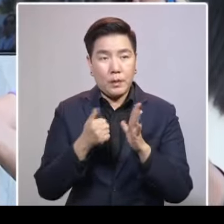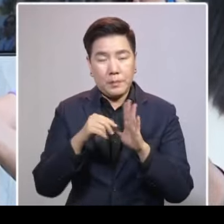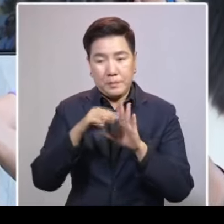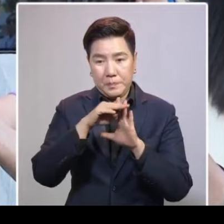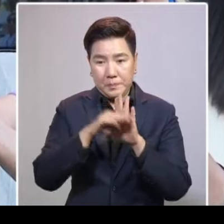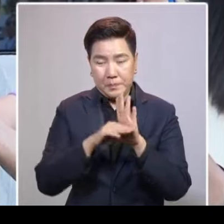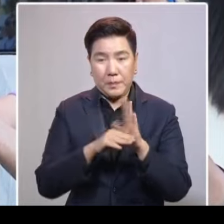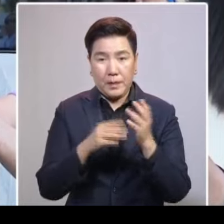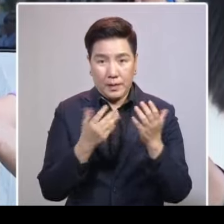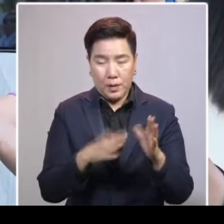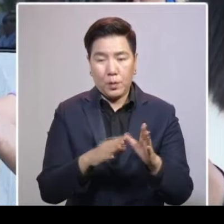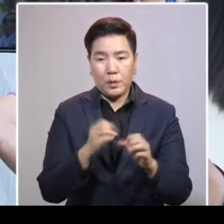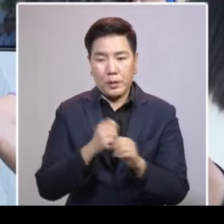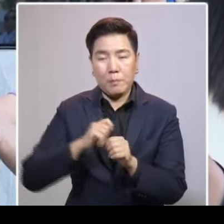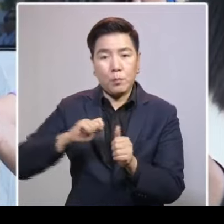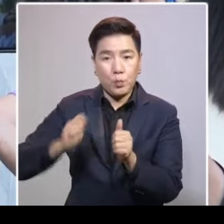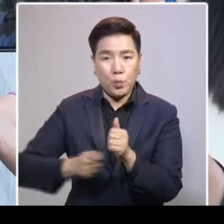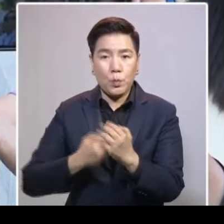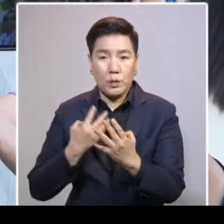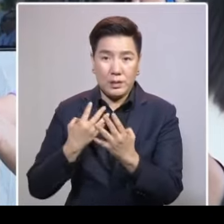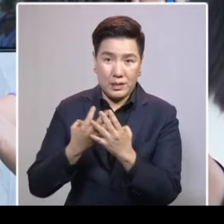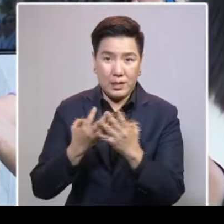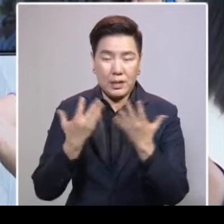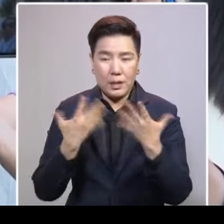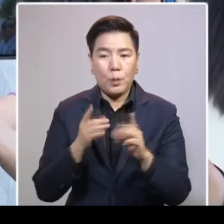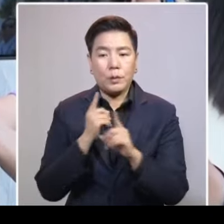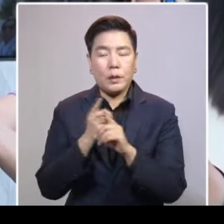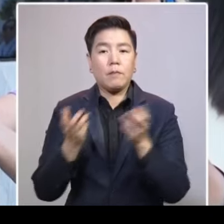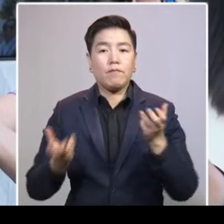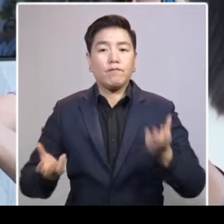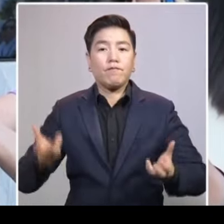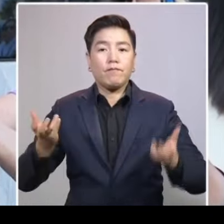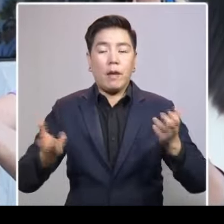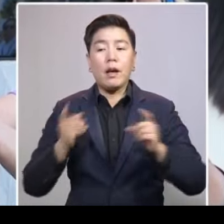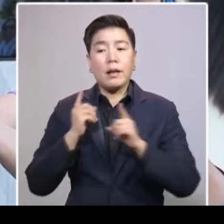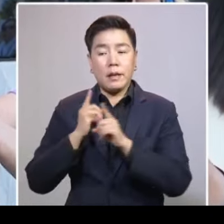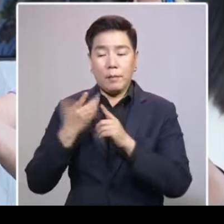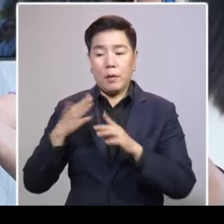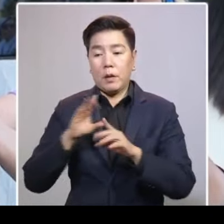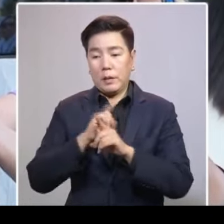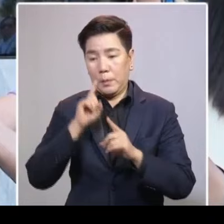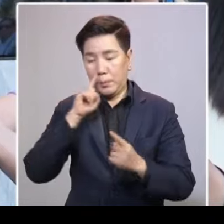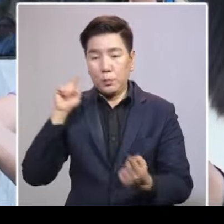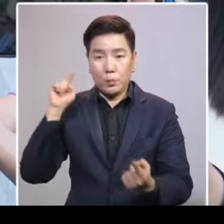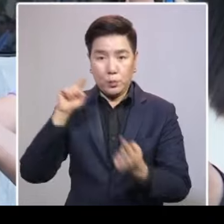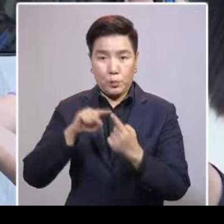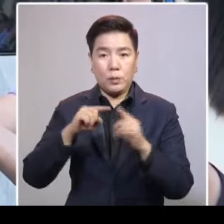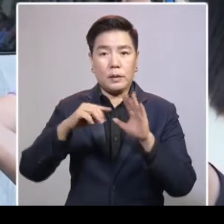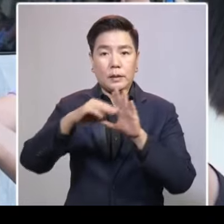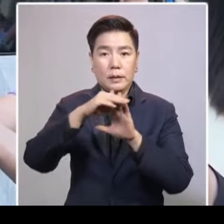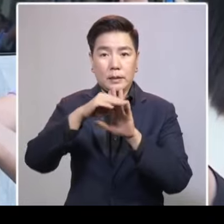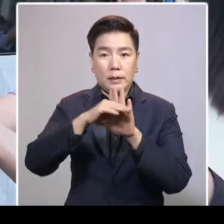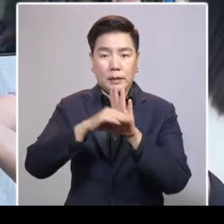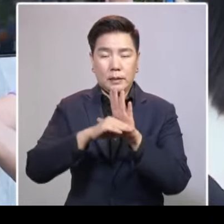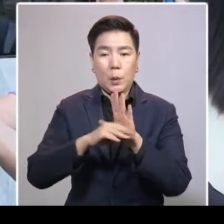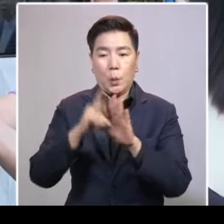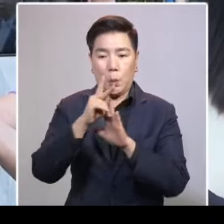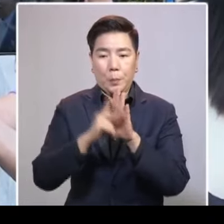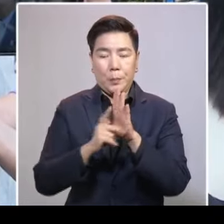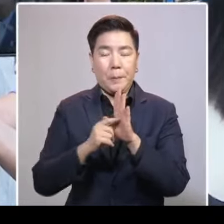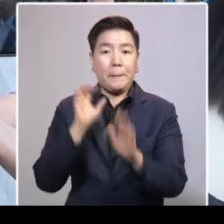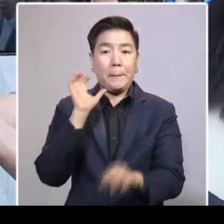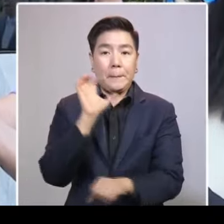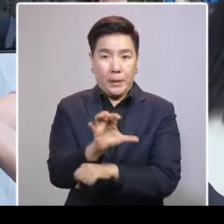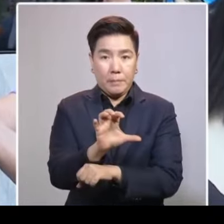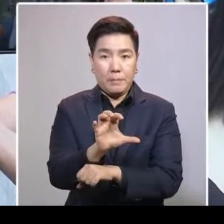การรับโทษตามกระบวนการยุติธรรมที่เกิดขึ้นแต่เมื่อมาถึงขั้นตอนกระบวนการบังคับโทษ